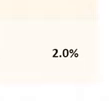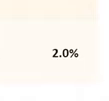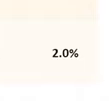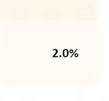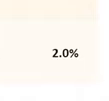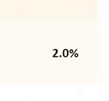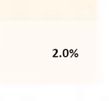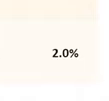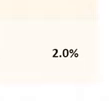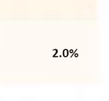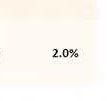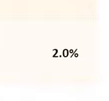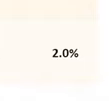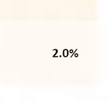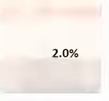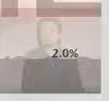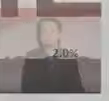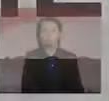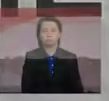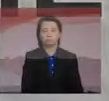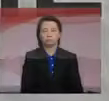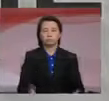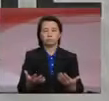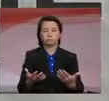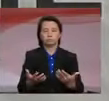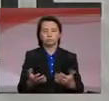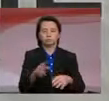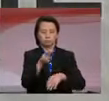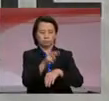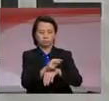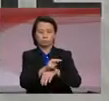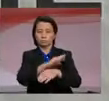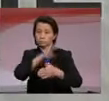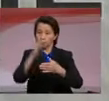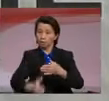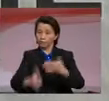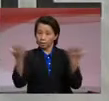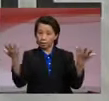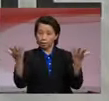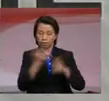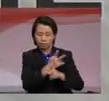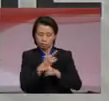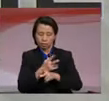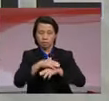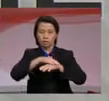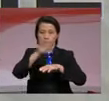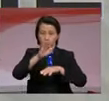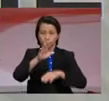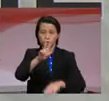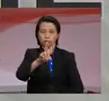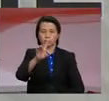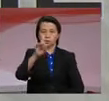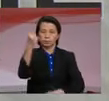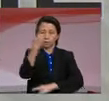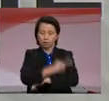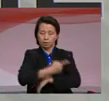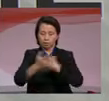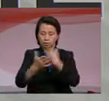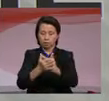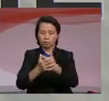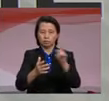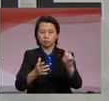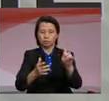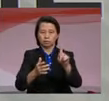kluster COVID-19 yang telah tamat tempoh pemantauan dan pengawasan lebih pada 28 hari sehingga